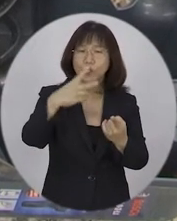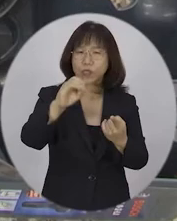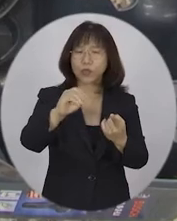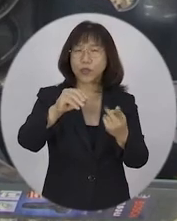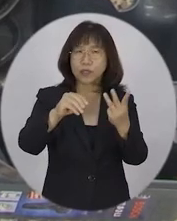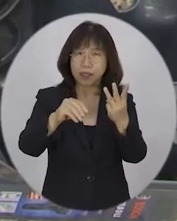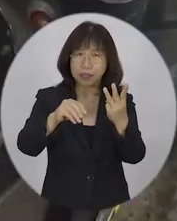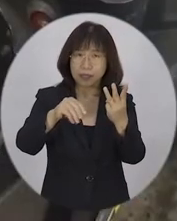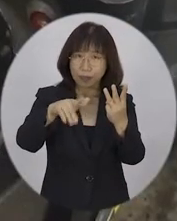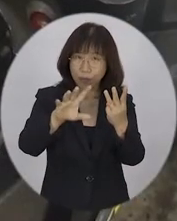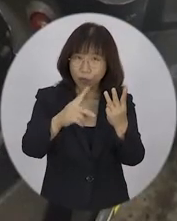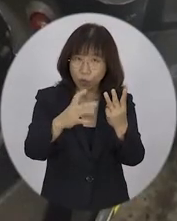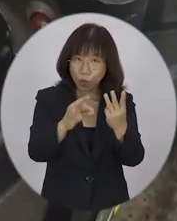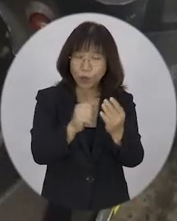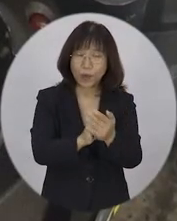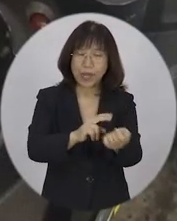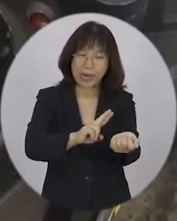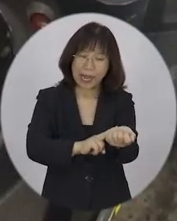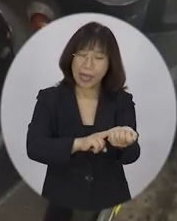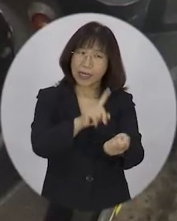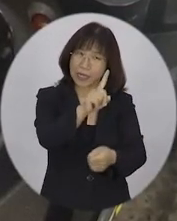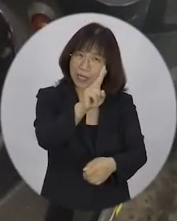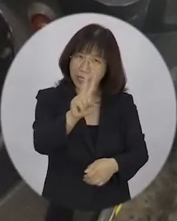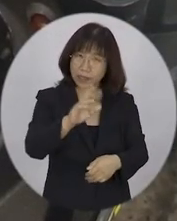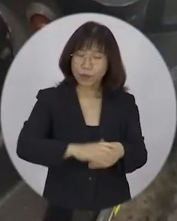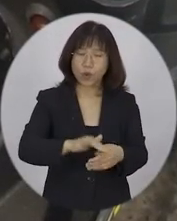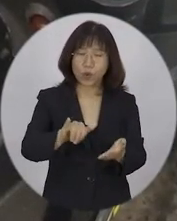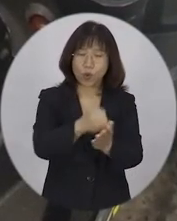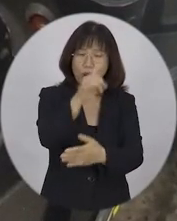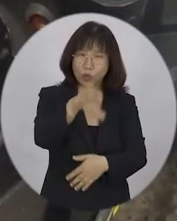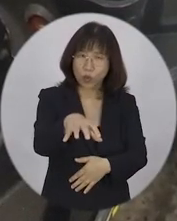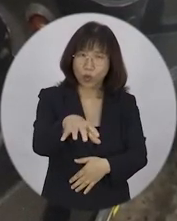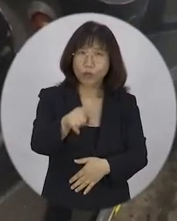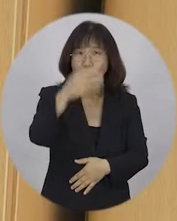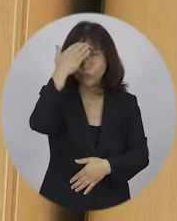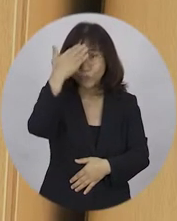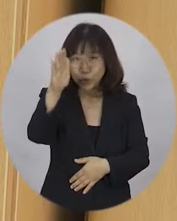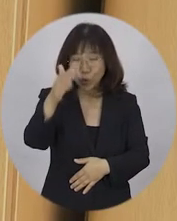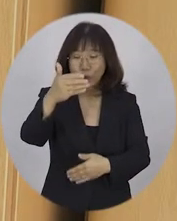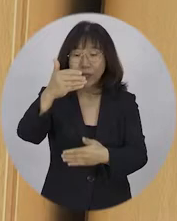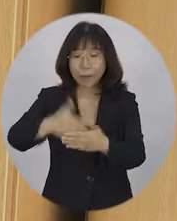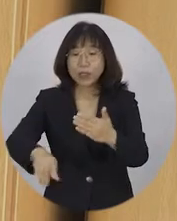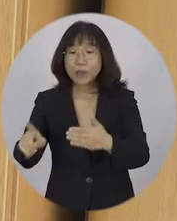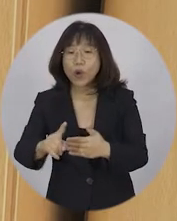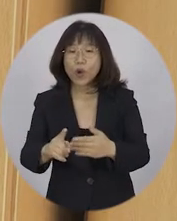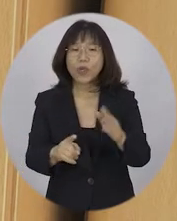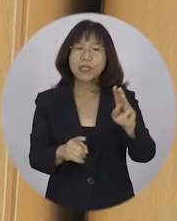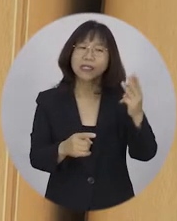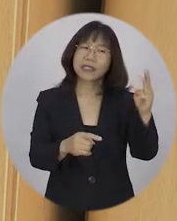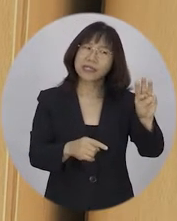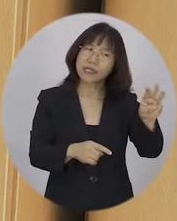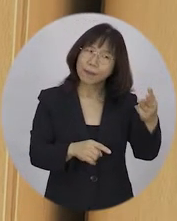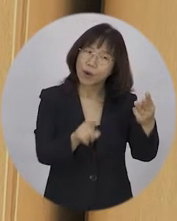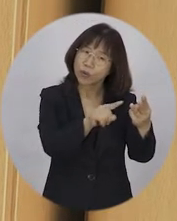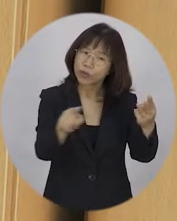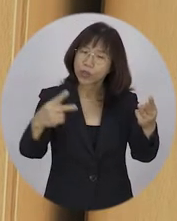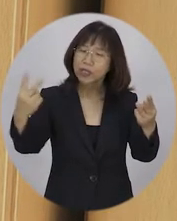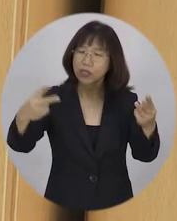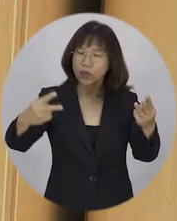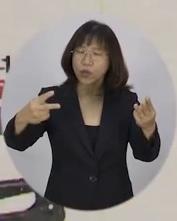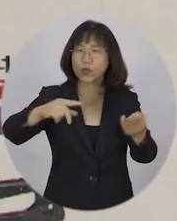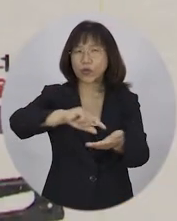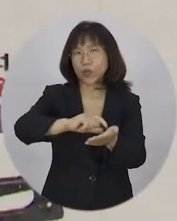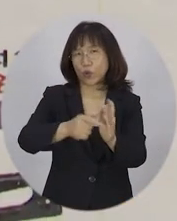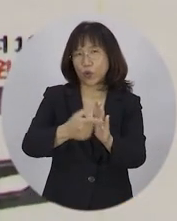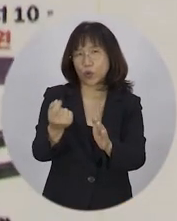등촌 3동, 가양 1동, 가양 2동, 공항동은 무료며 나머지 동은 300원부터 2,000원까지